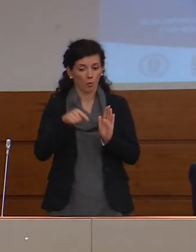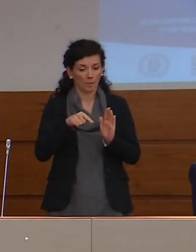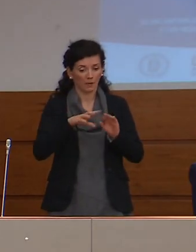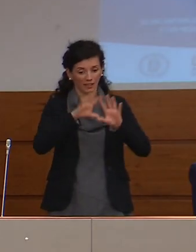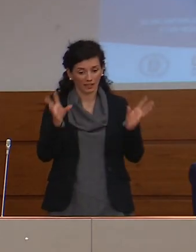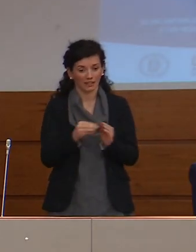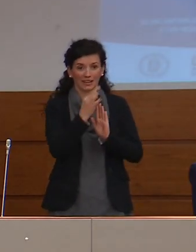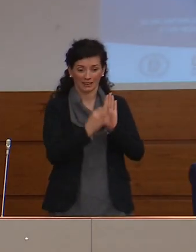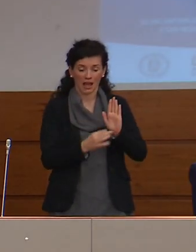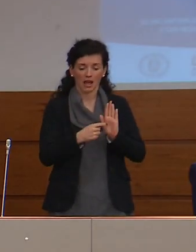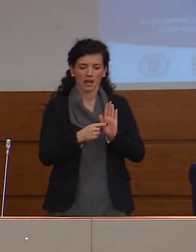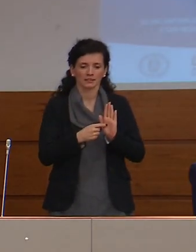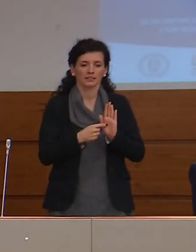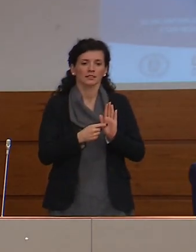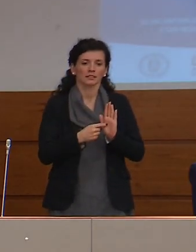numeri